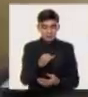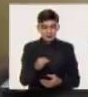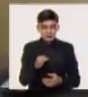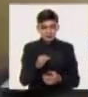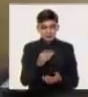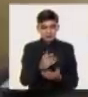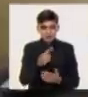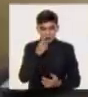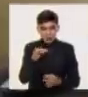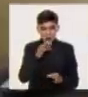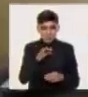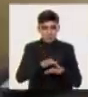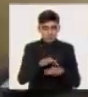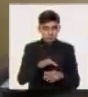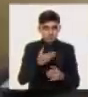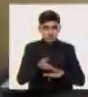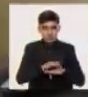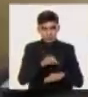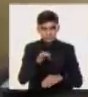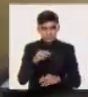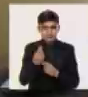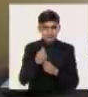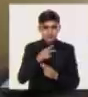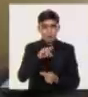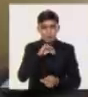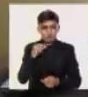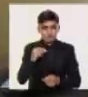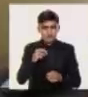есть это уже далеко зашедшее заболевание с метастазами. То есть это в